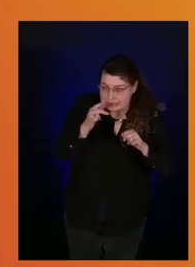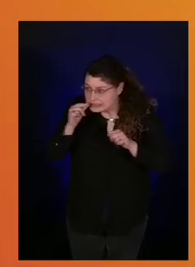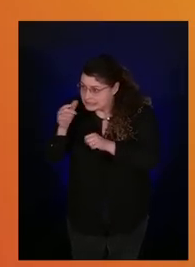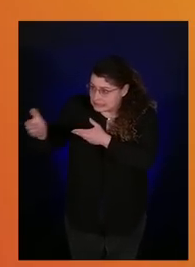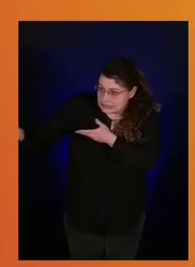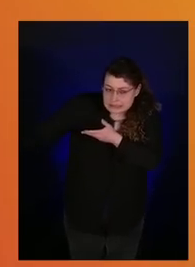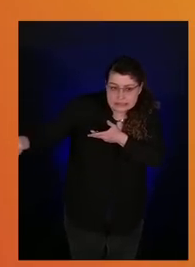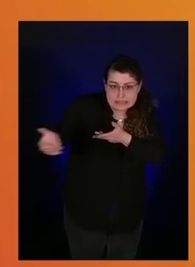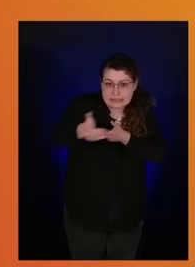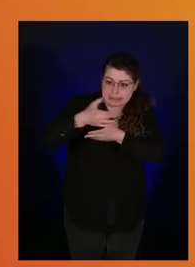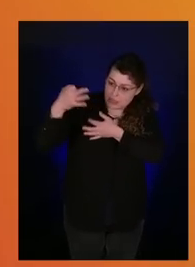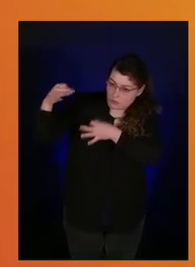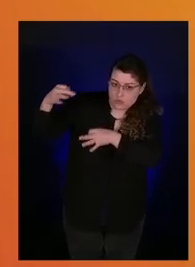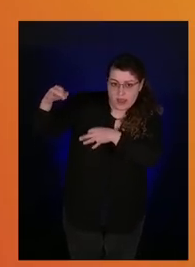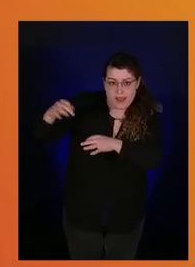bulletins.